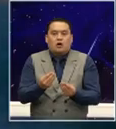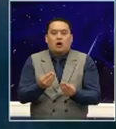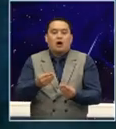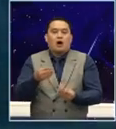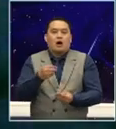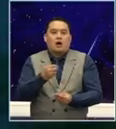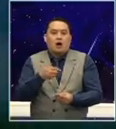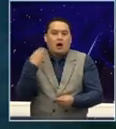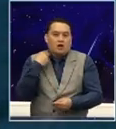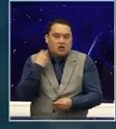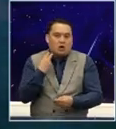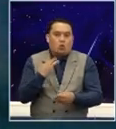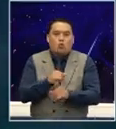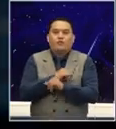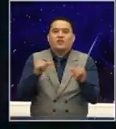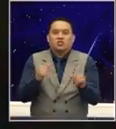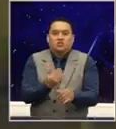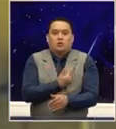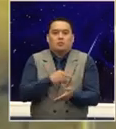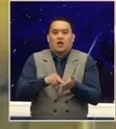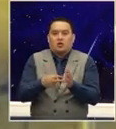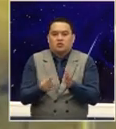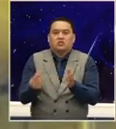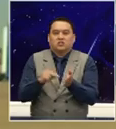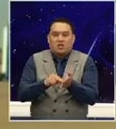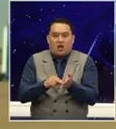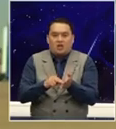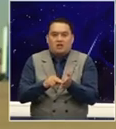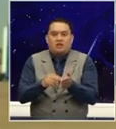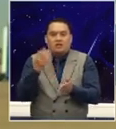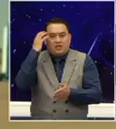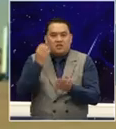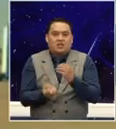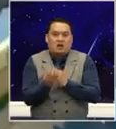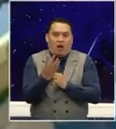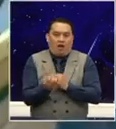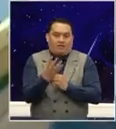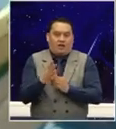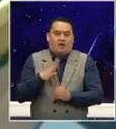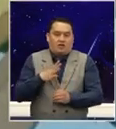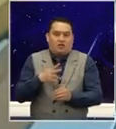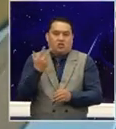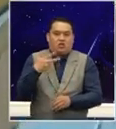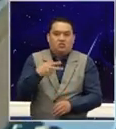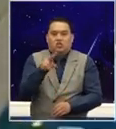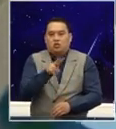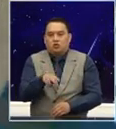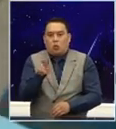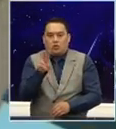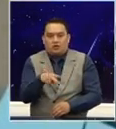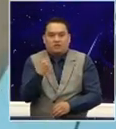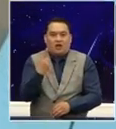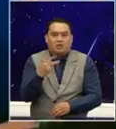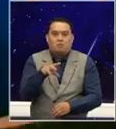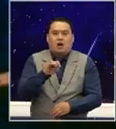за увеличение добычи. В настоящее время стоимость июньских фьючерсов на нефть Brent составляет до $30 за баррель,